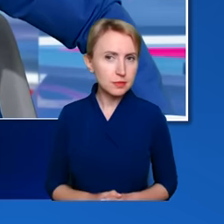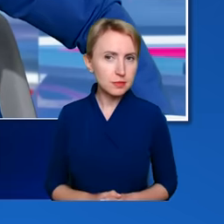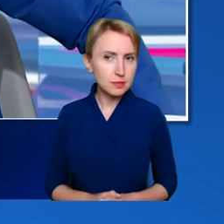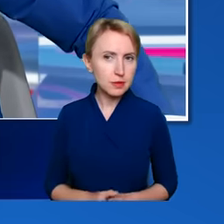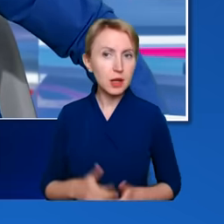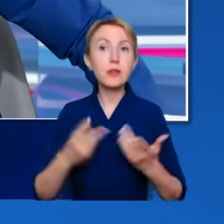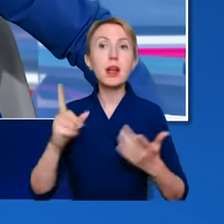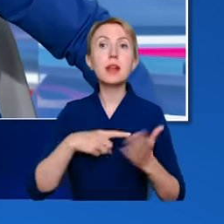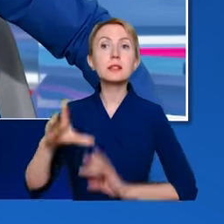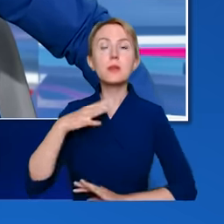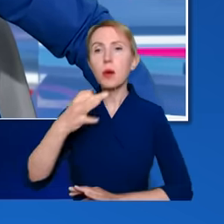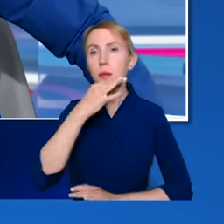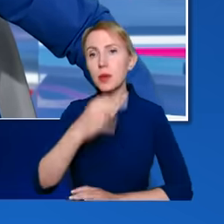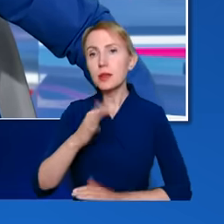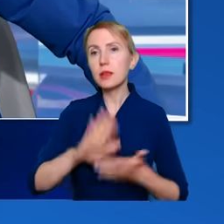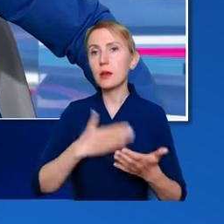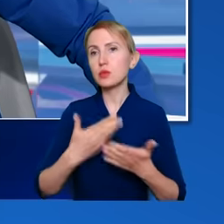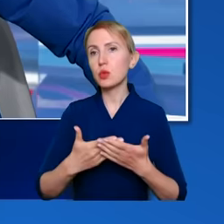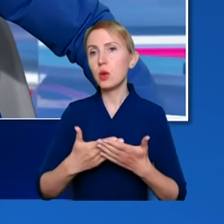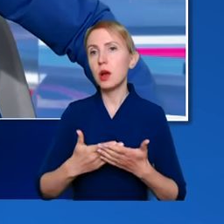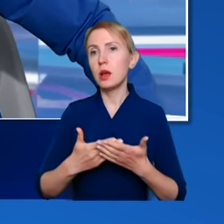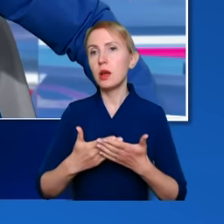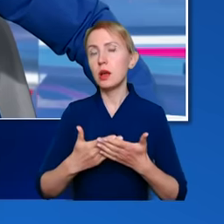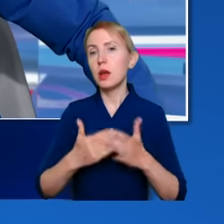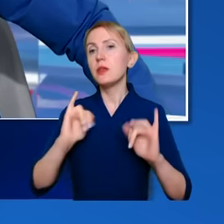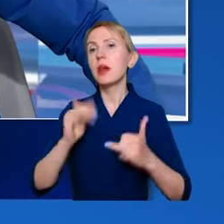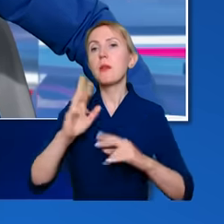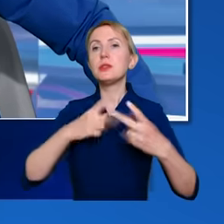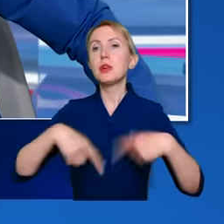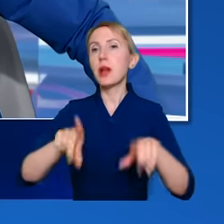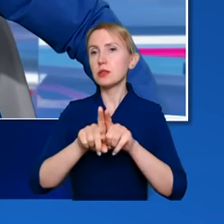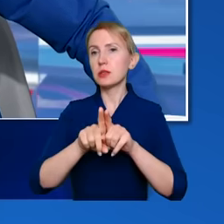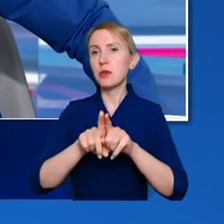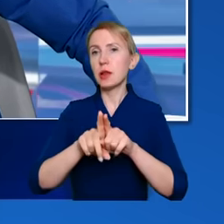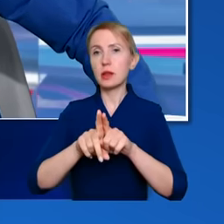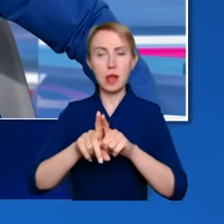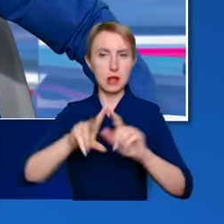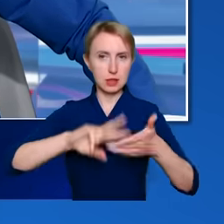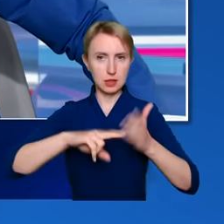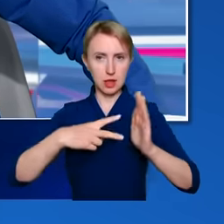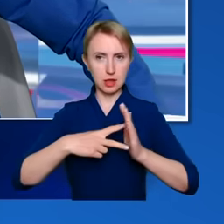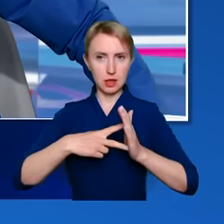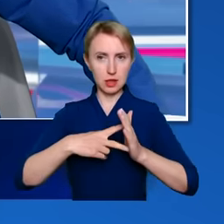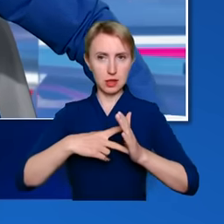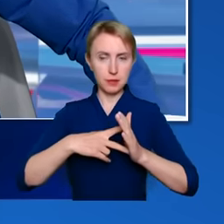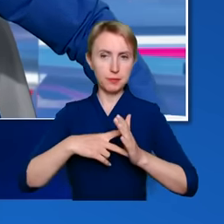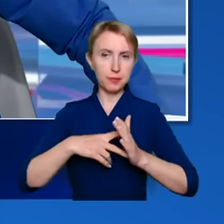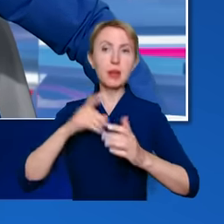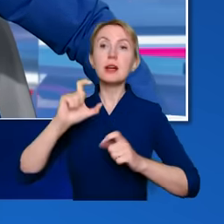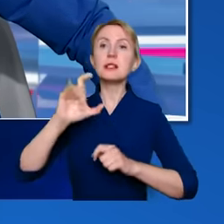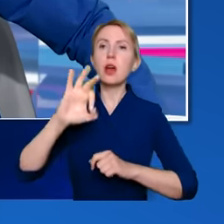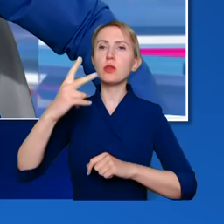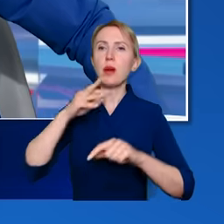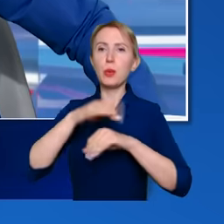pytałem się o to, na przykład, jaka będzie realizowana strategia redukcji emisji CO2, dlatego